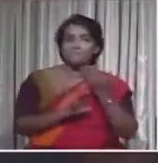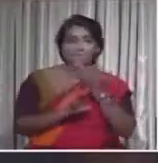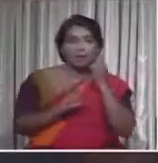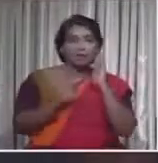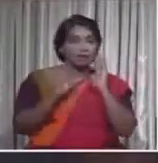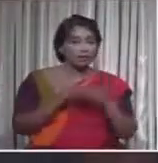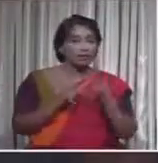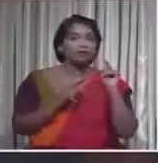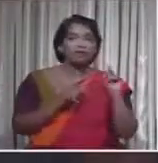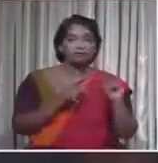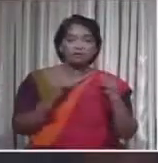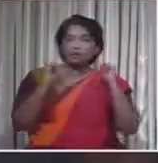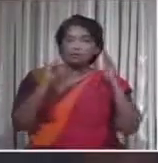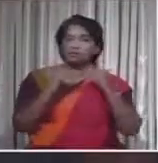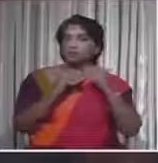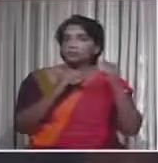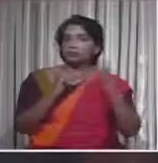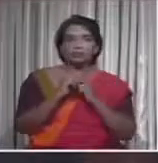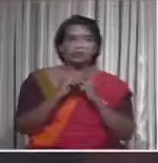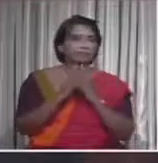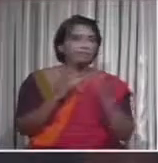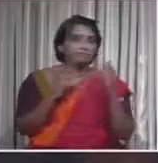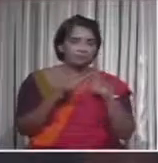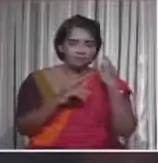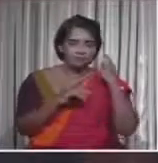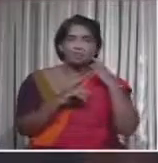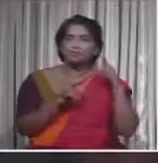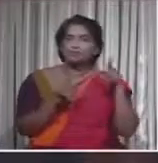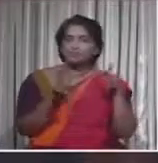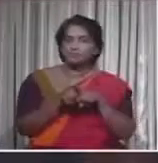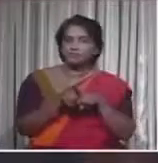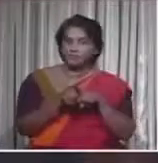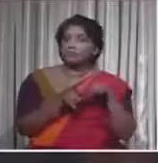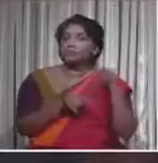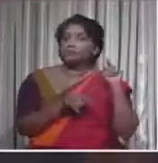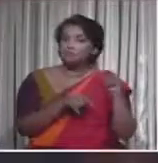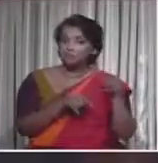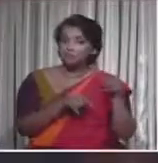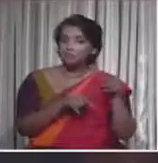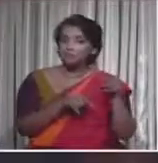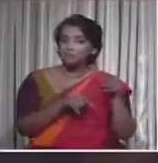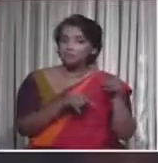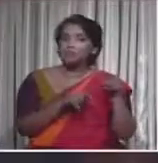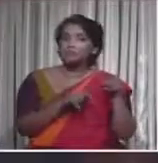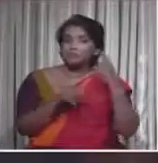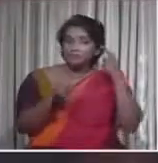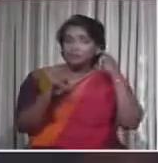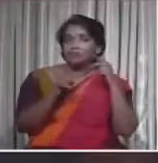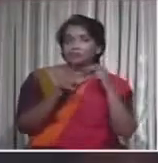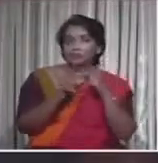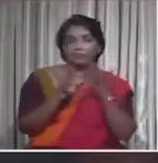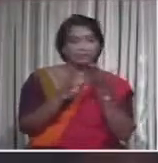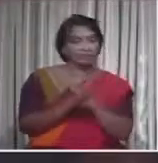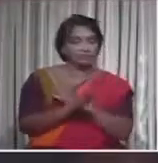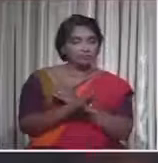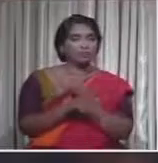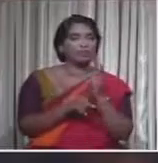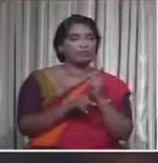හැබැයි මේකත් තිරසාර විසඳුමක් නෙමෙයි කියන එක අපි දන්නවා. එහෙනම් මේ මේ මේ විෂයට මට ඉස්සෙල්ලා කතා